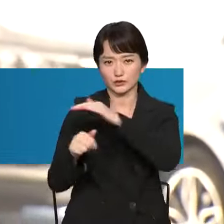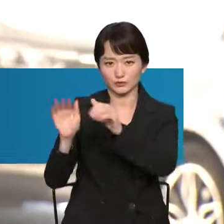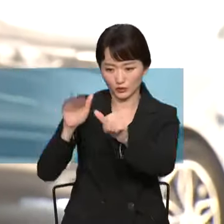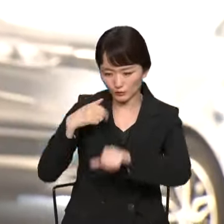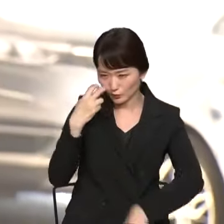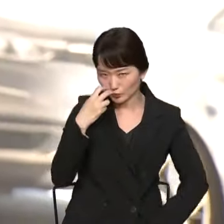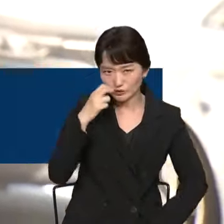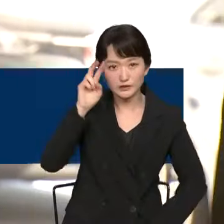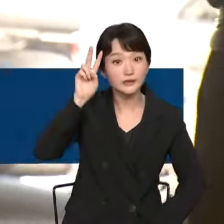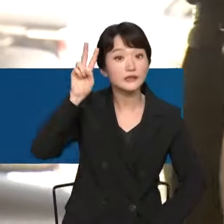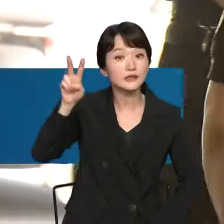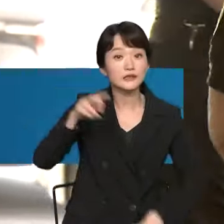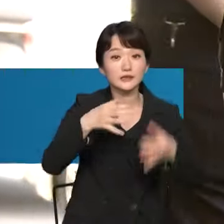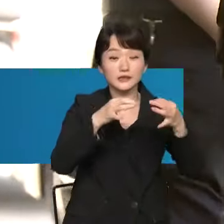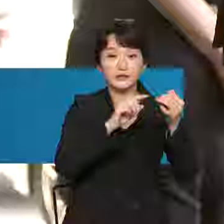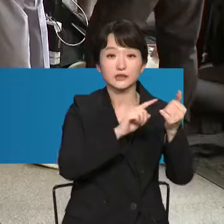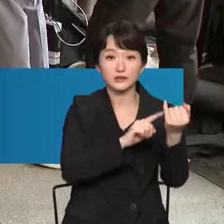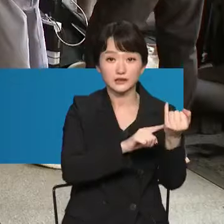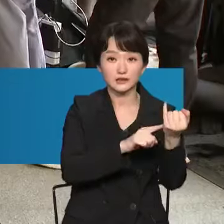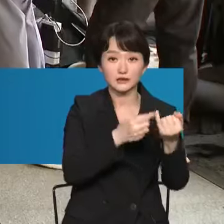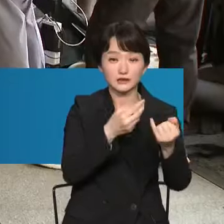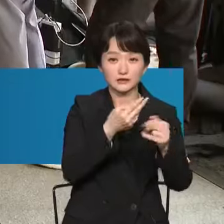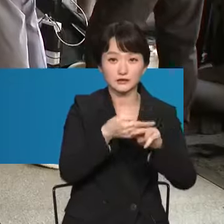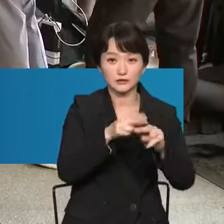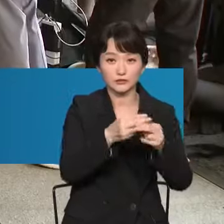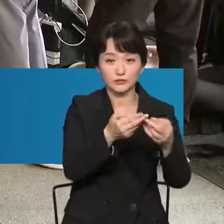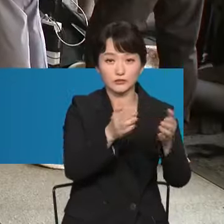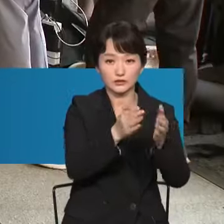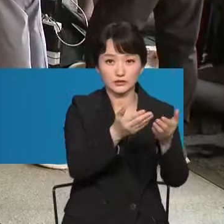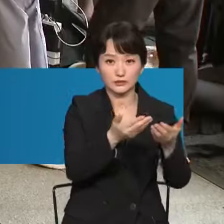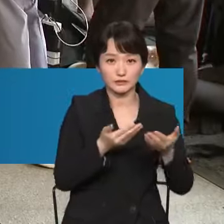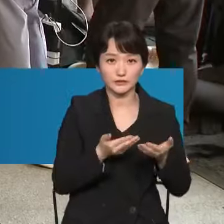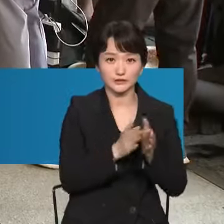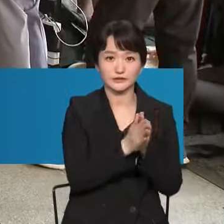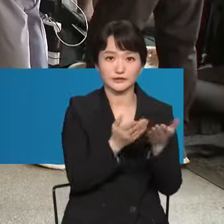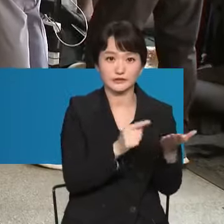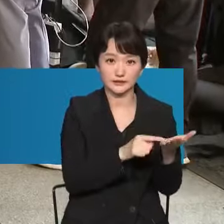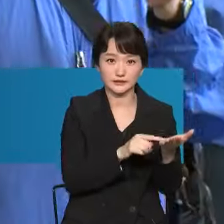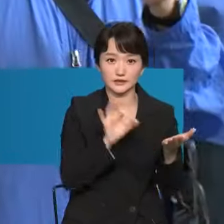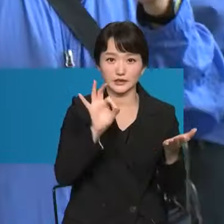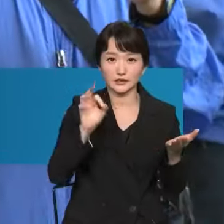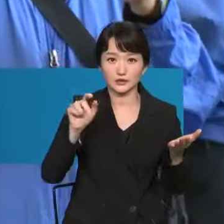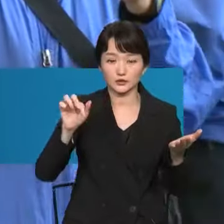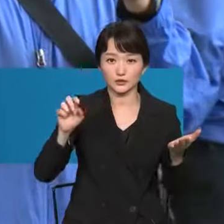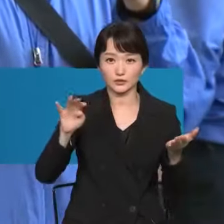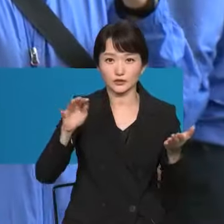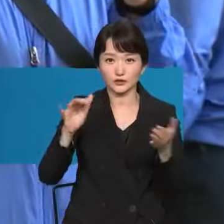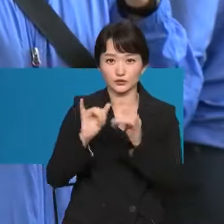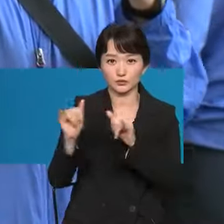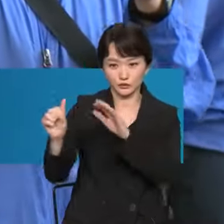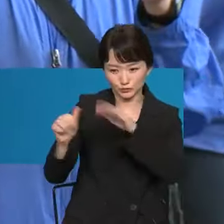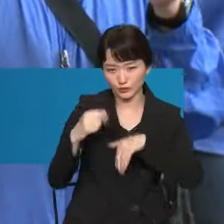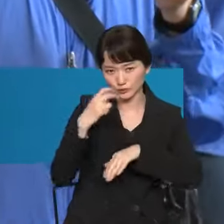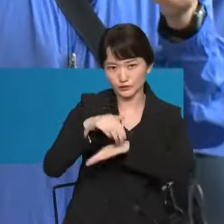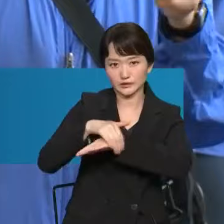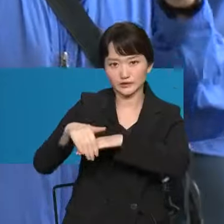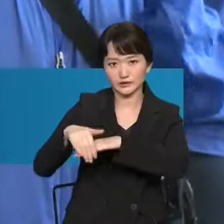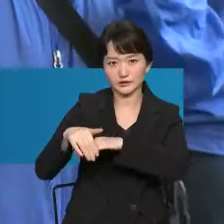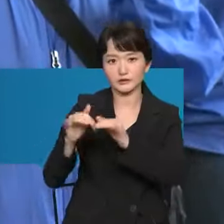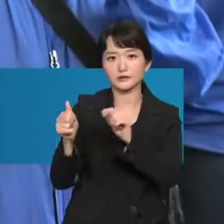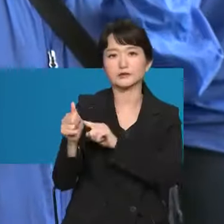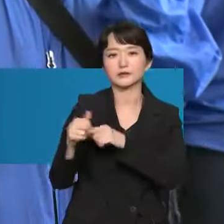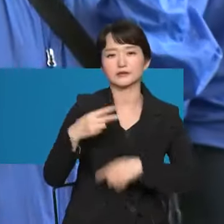또 이틀 뒤엔 김 여사가 선물 받은 책을 주웠다고 주장한 아크로비스타 입주민을 불러서 조사할 계획입니다. 이